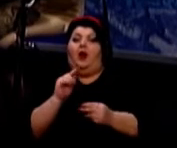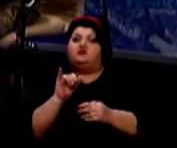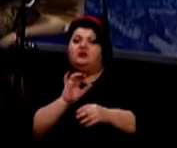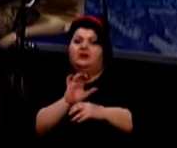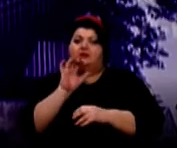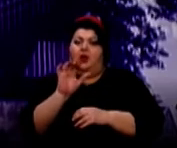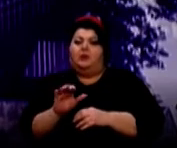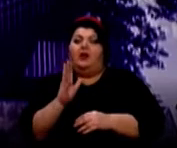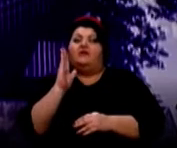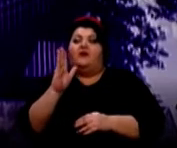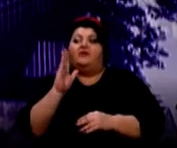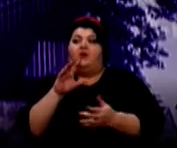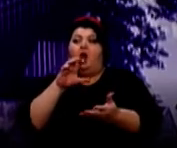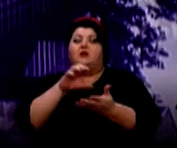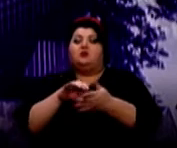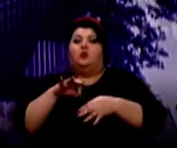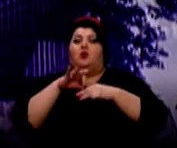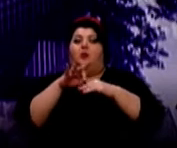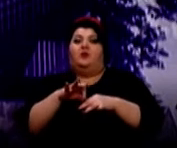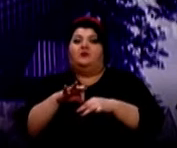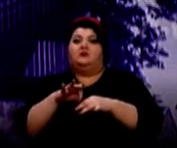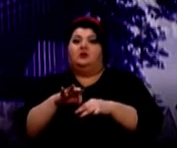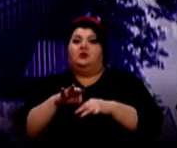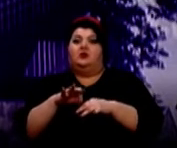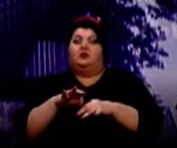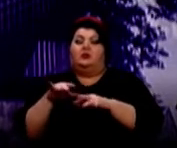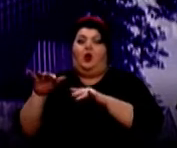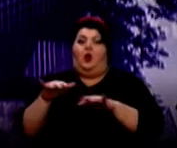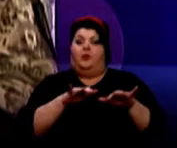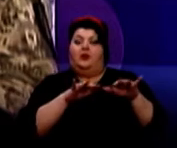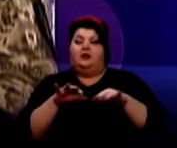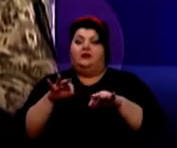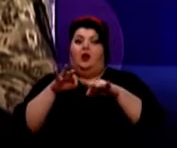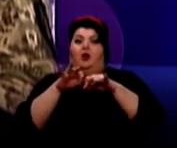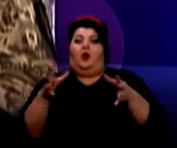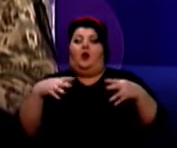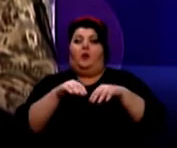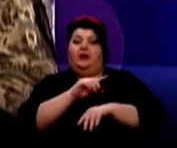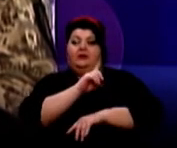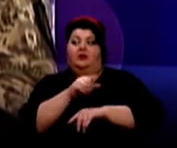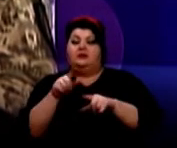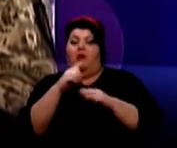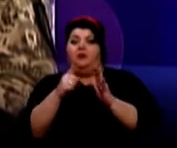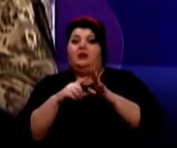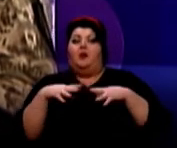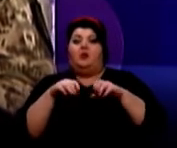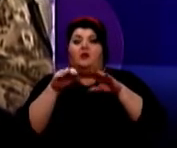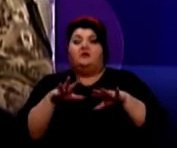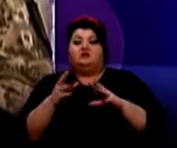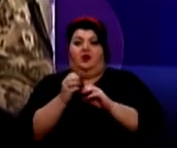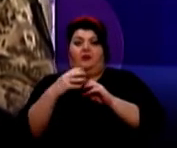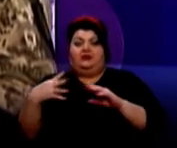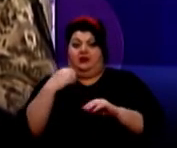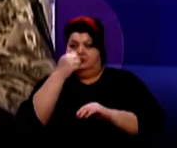у зону проведення операції об'єднаних сил? Це питання вже давно було вирішено. Ще в 2015 році, як був